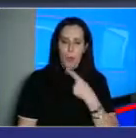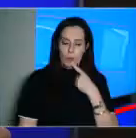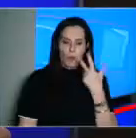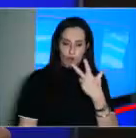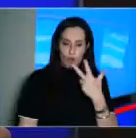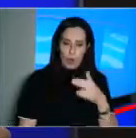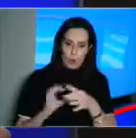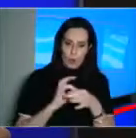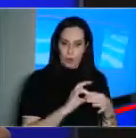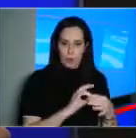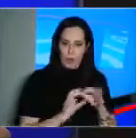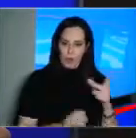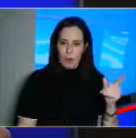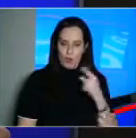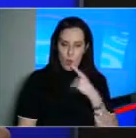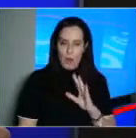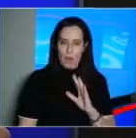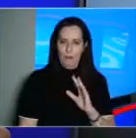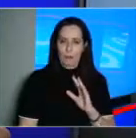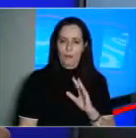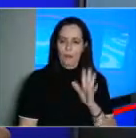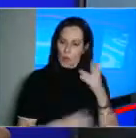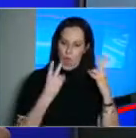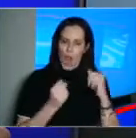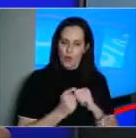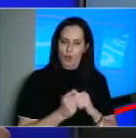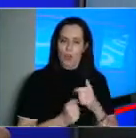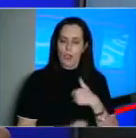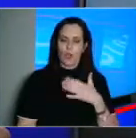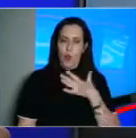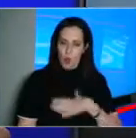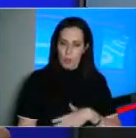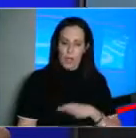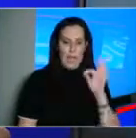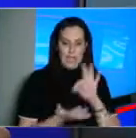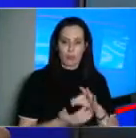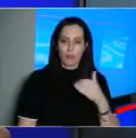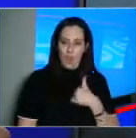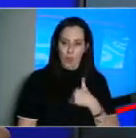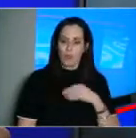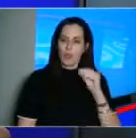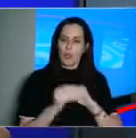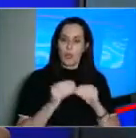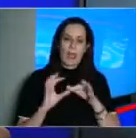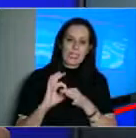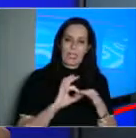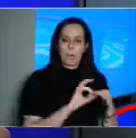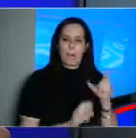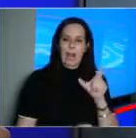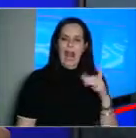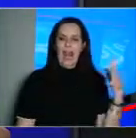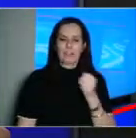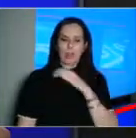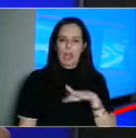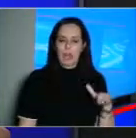שלושה משפטים ממוקדים על מה שבני אמר עכשיו. אוקיי. וזה מאוד חשוב. אני רוצה לציין שאנחנו משתמשים בסדרה במונח